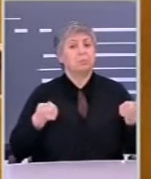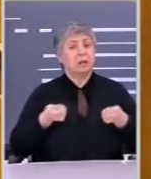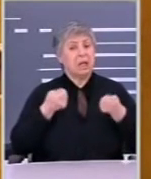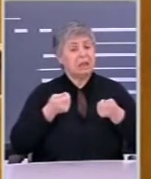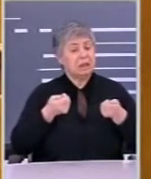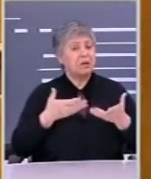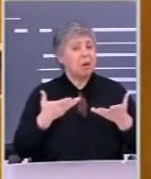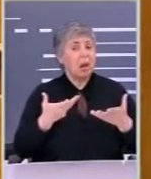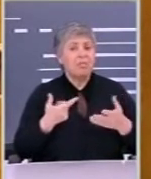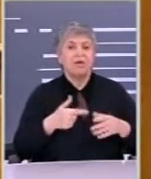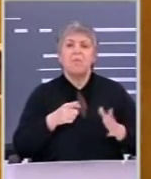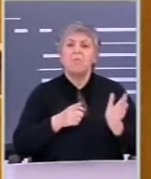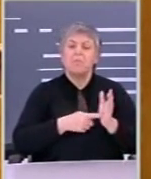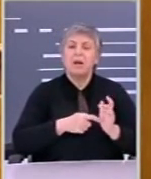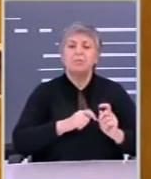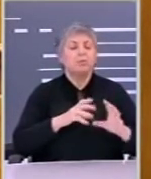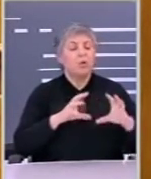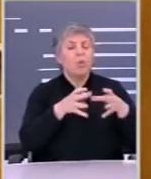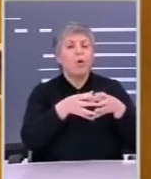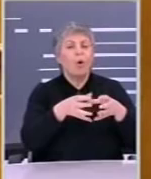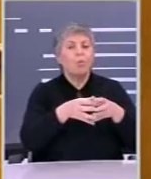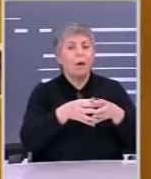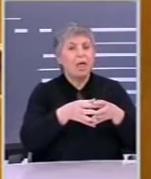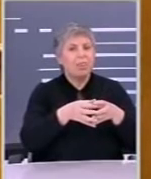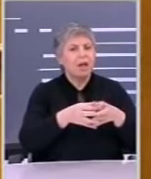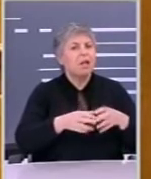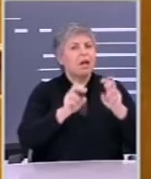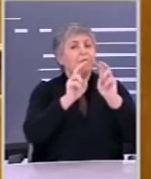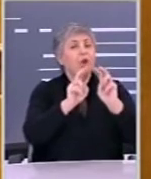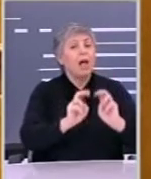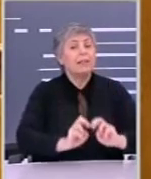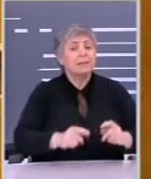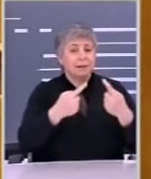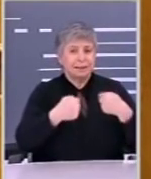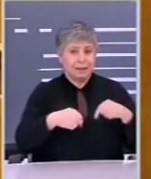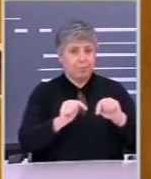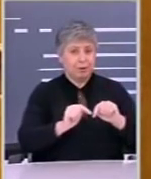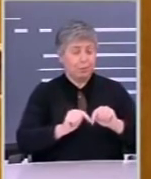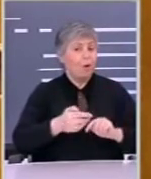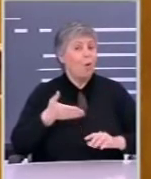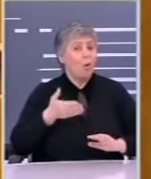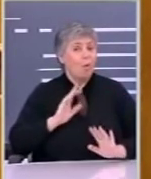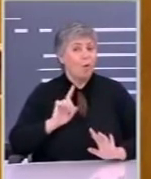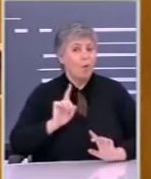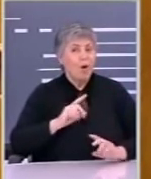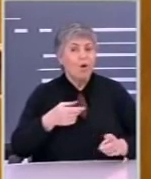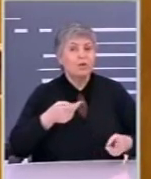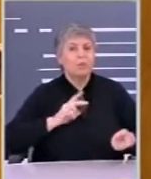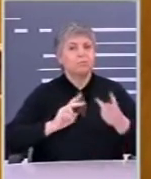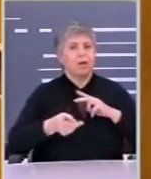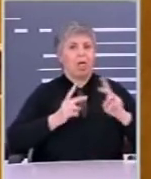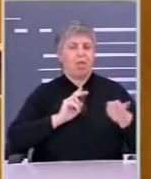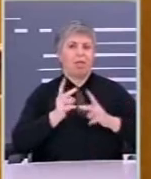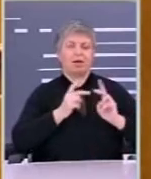Επιτροπή, η οποία σημειωτέων δεν είναι προανακριτική, Εξεταστική Επιτροπή είναι, και ξέρετε ότι υπάρχει διαφορά,